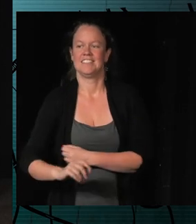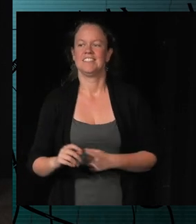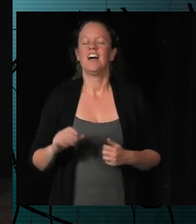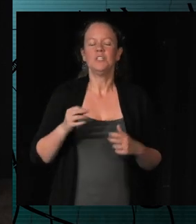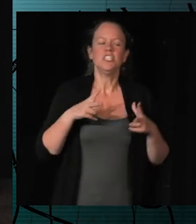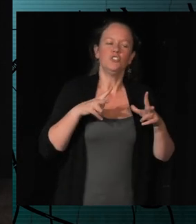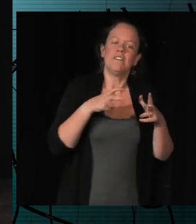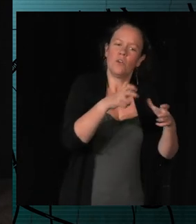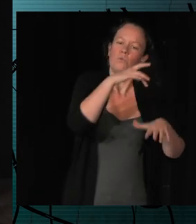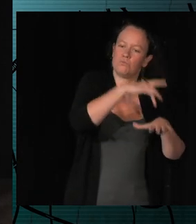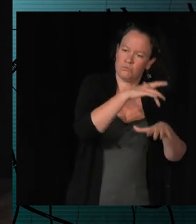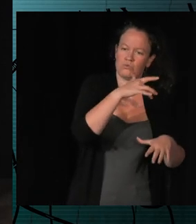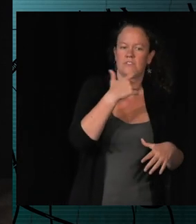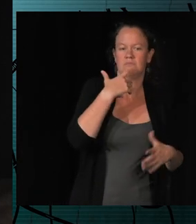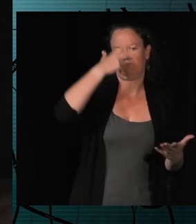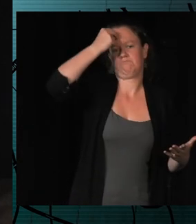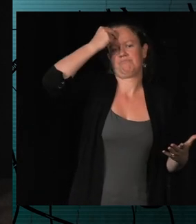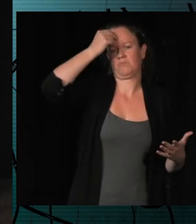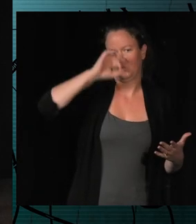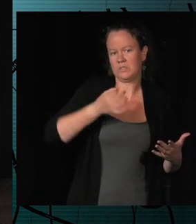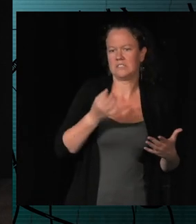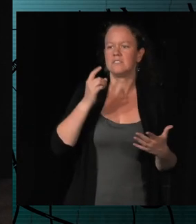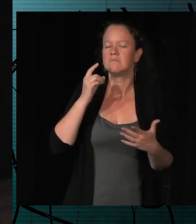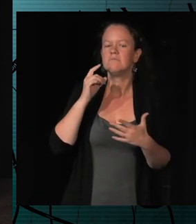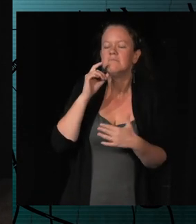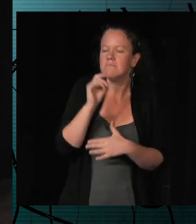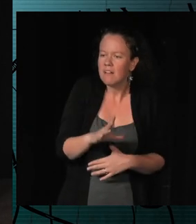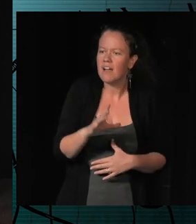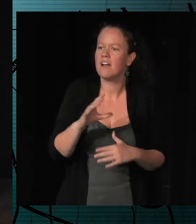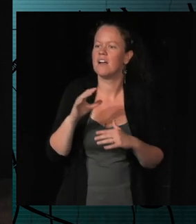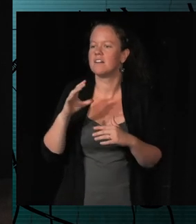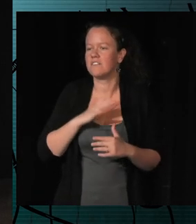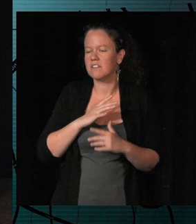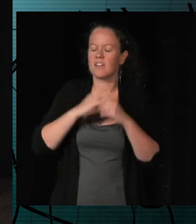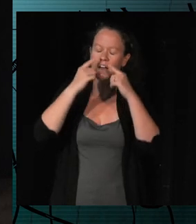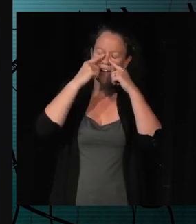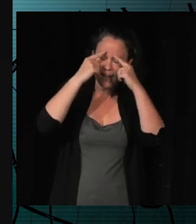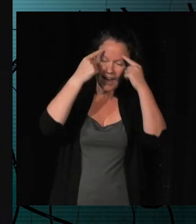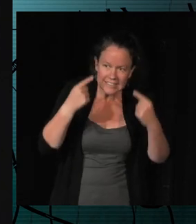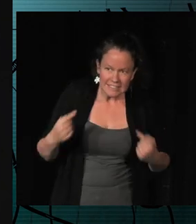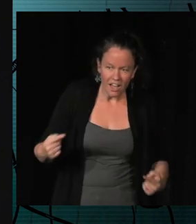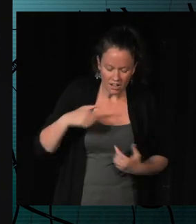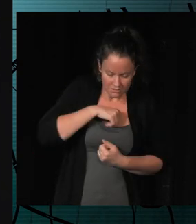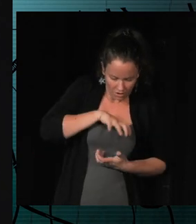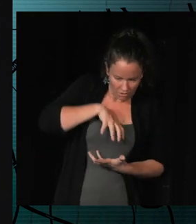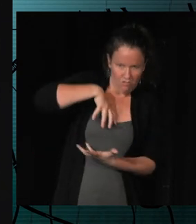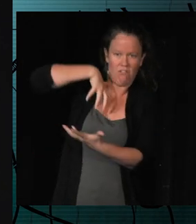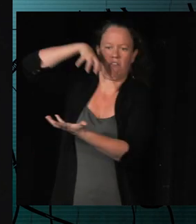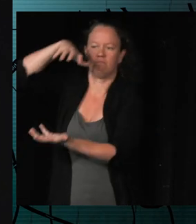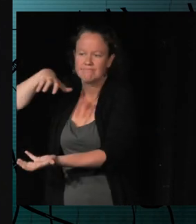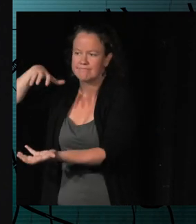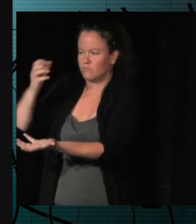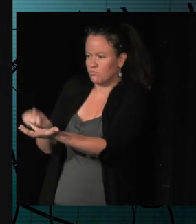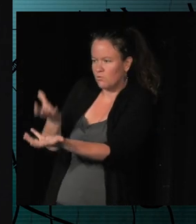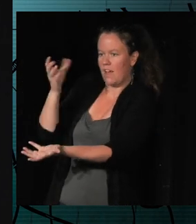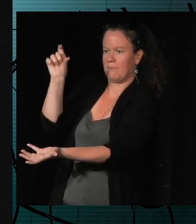j'avais plus de clés même s'ils ont transformé l'histoire il y avait délire de Alessa qui a donné naissance à une autre elle-même et cetera ça c'était déjà dans le jeu donc ça j'ai pas eu de